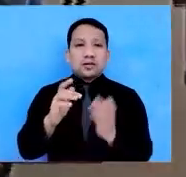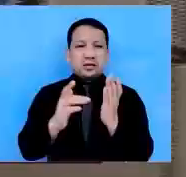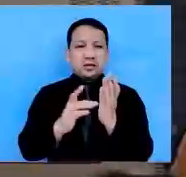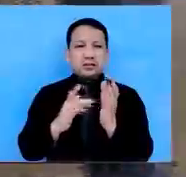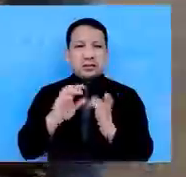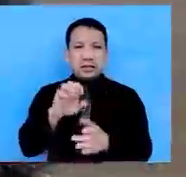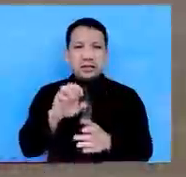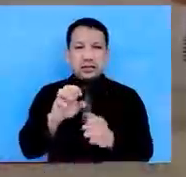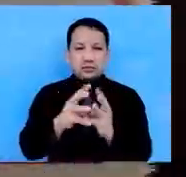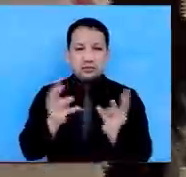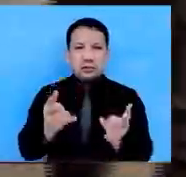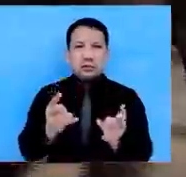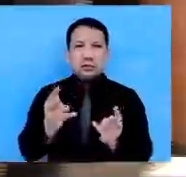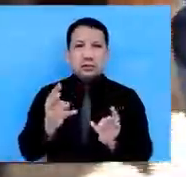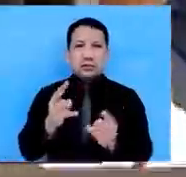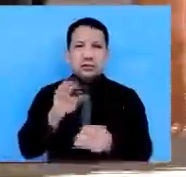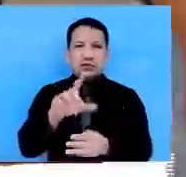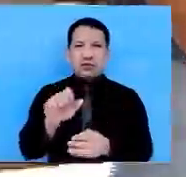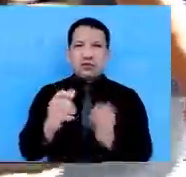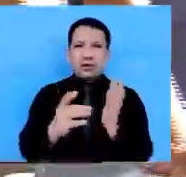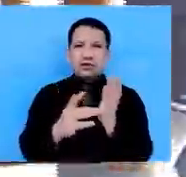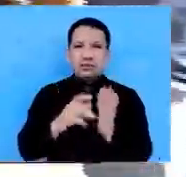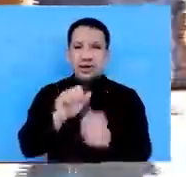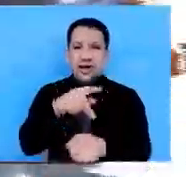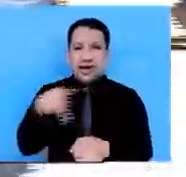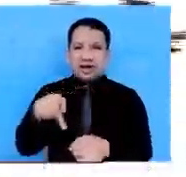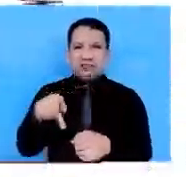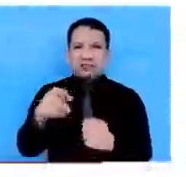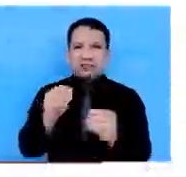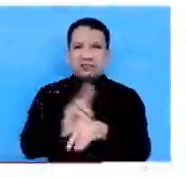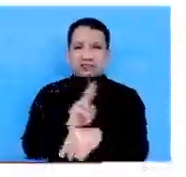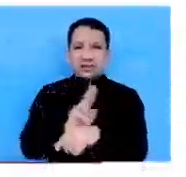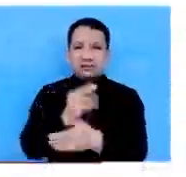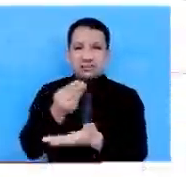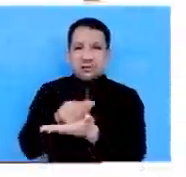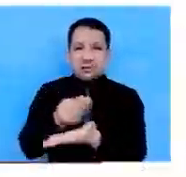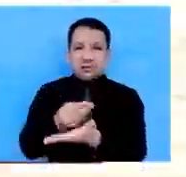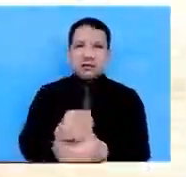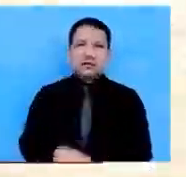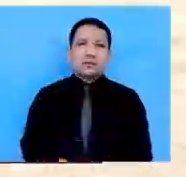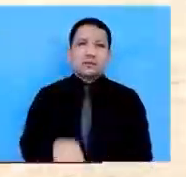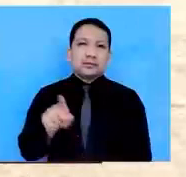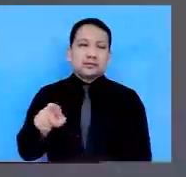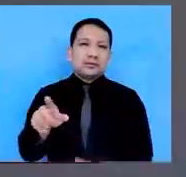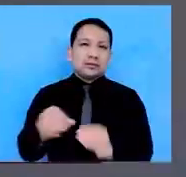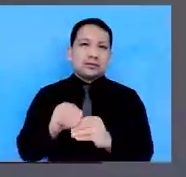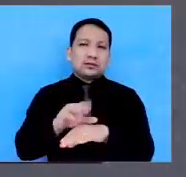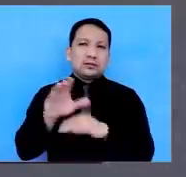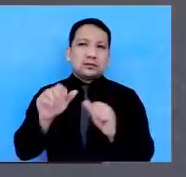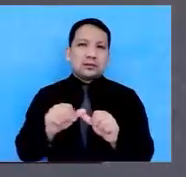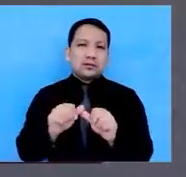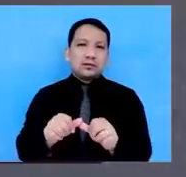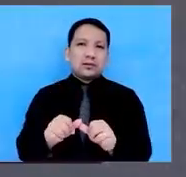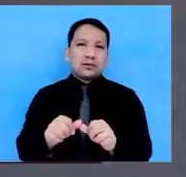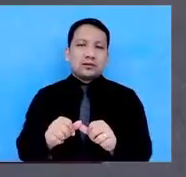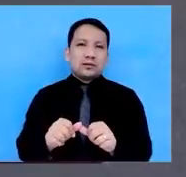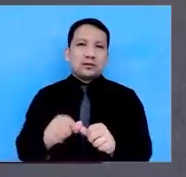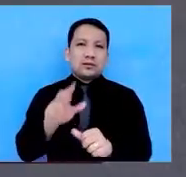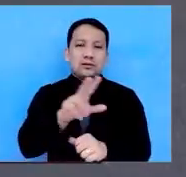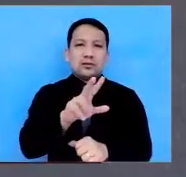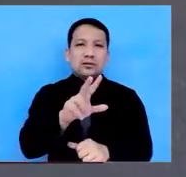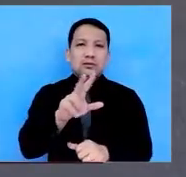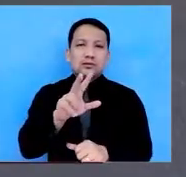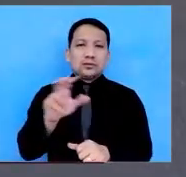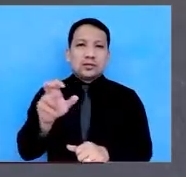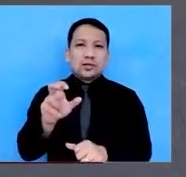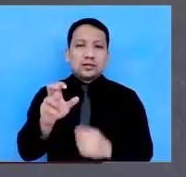Mismong si Acting Bureau of Corrections Chief Gregorio Katapang Jr. ang nagkumpirma niyan sa culminating activity para sa mahigit 300 preso ng Bilibid